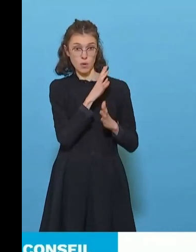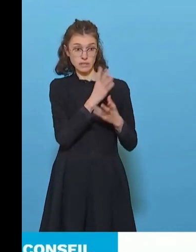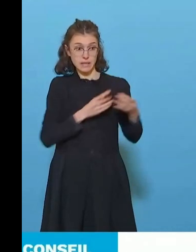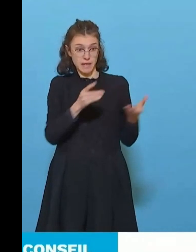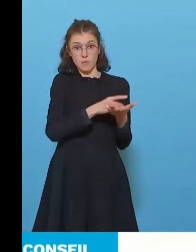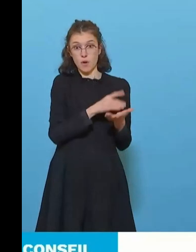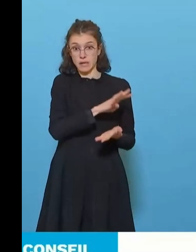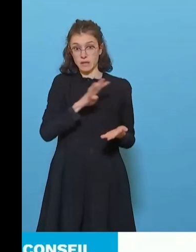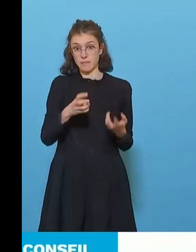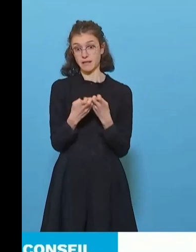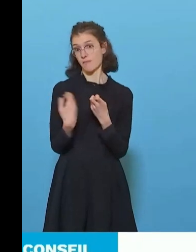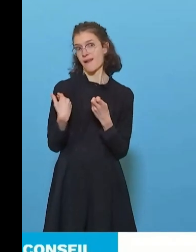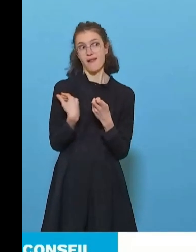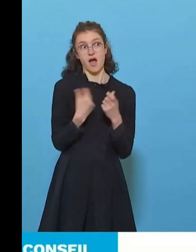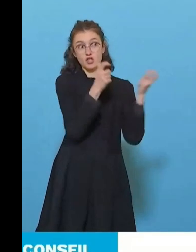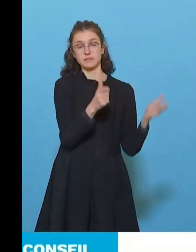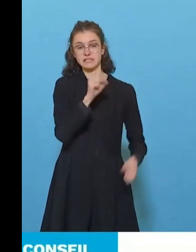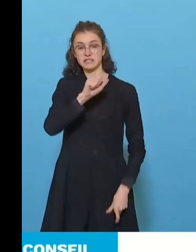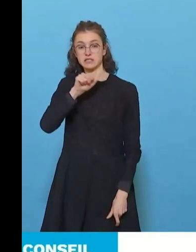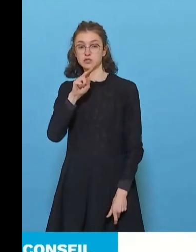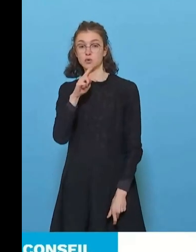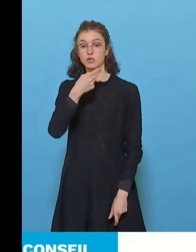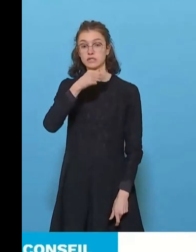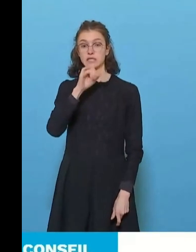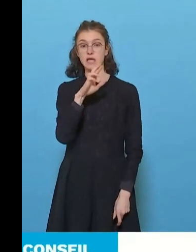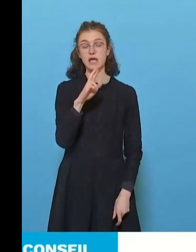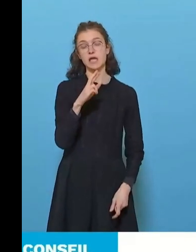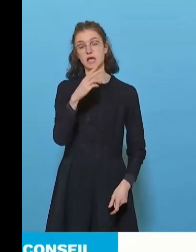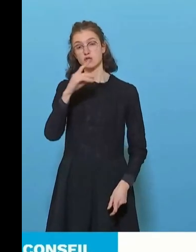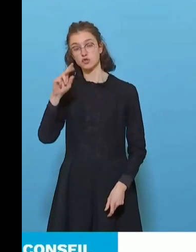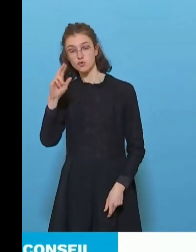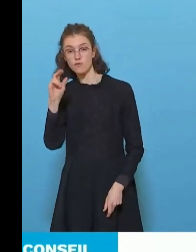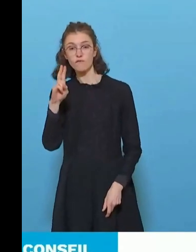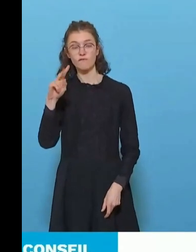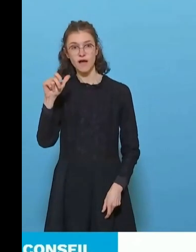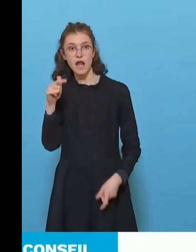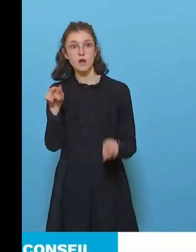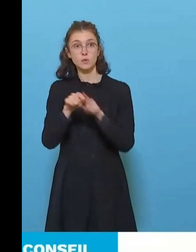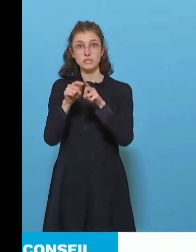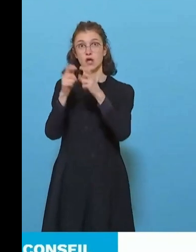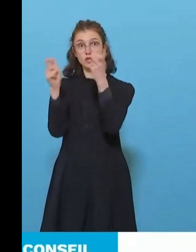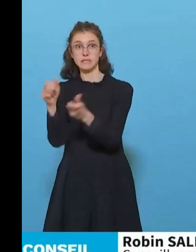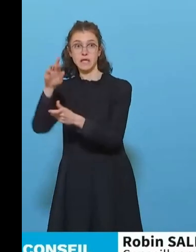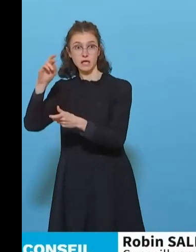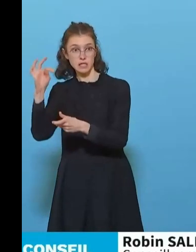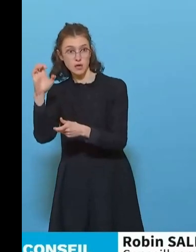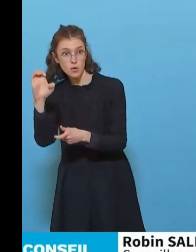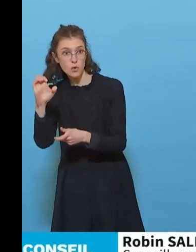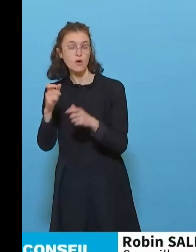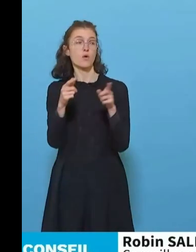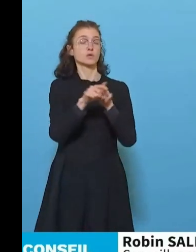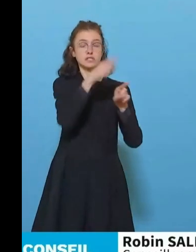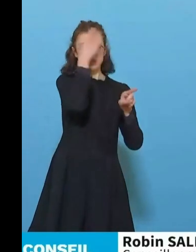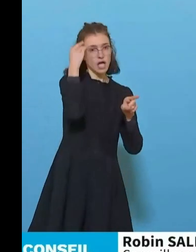Electric, de Saunier Duval, d'EDF à Cordemais, de RTE à Saint-Étienne-de-Montluc. Derrière ces plans